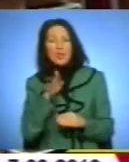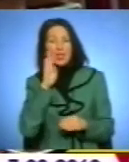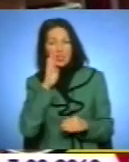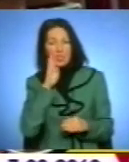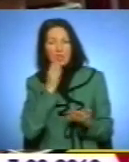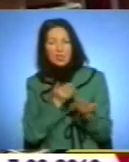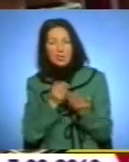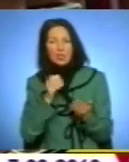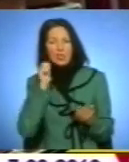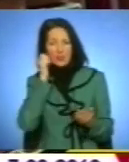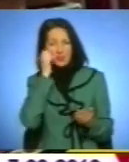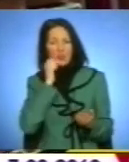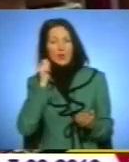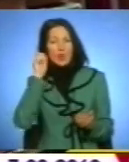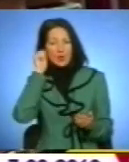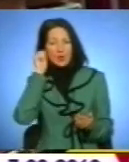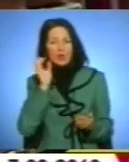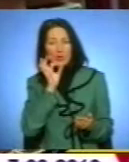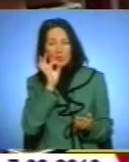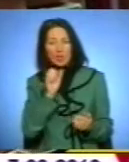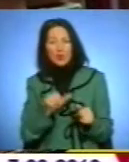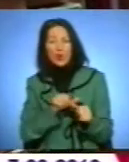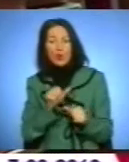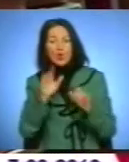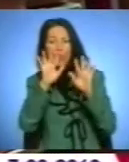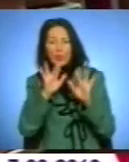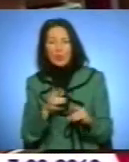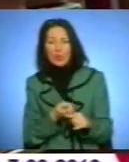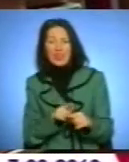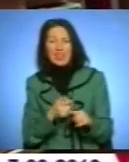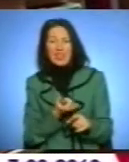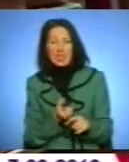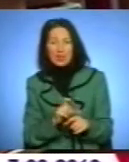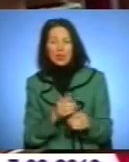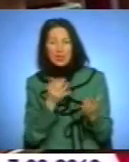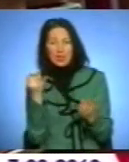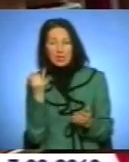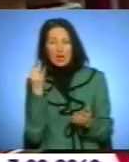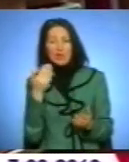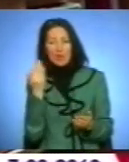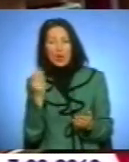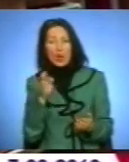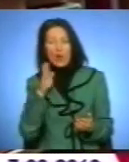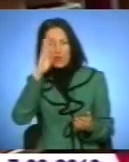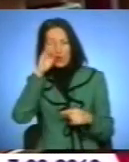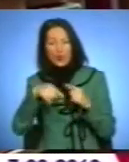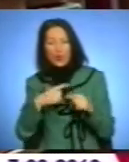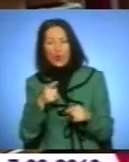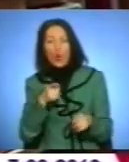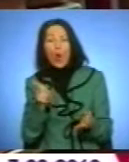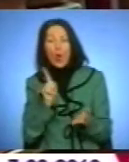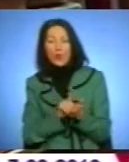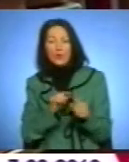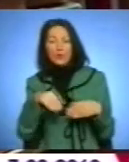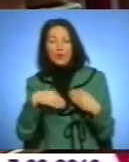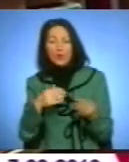попри комп'ютер, вона, яким дуже цікавиться її внук, вона обов'язково йому підкладе ще малий кобзар,